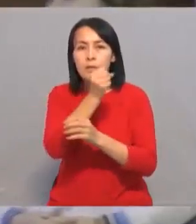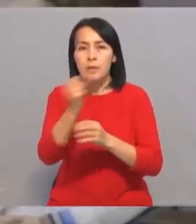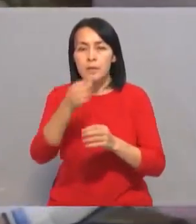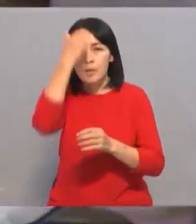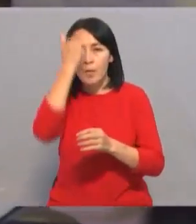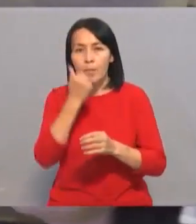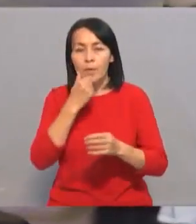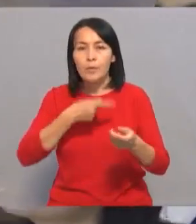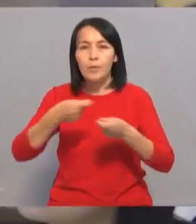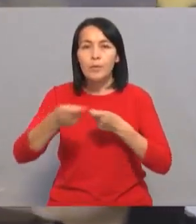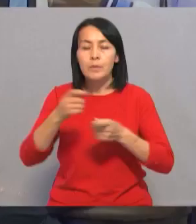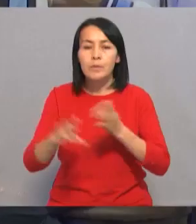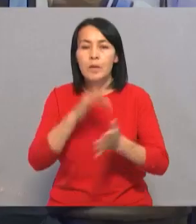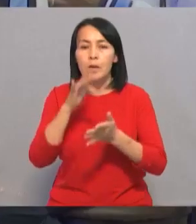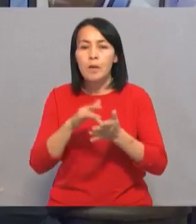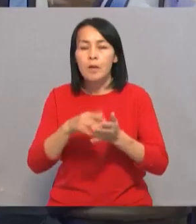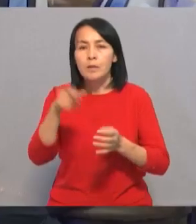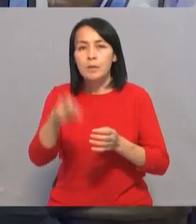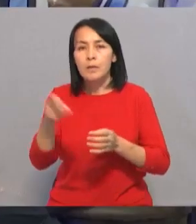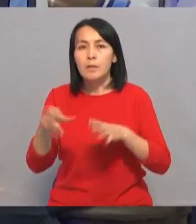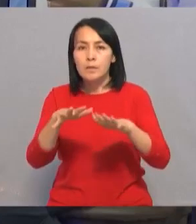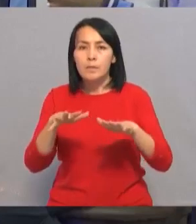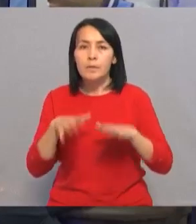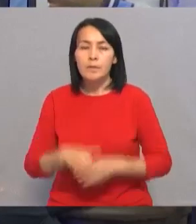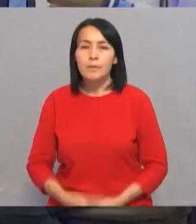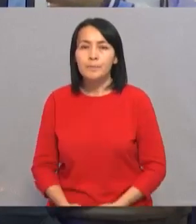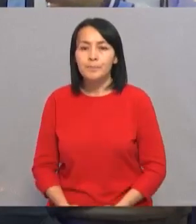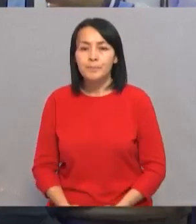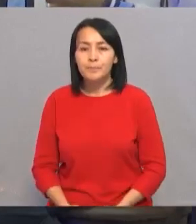поблагодарили руководство города и болельщиков. Ернур Бубеев, Алмаз Анабекулы, новости.